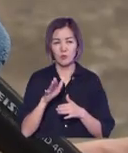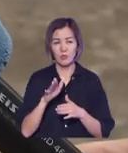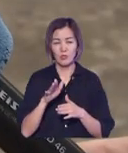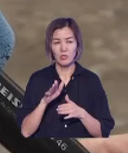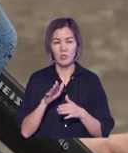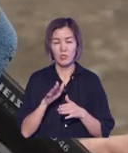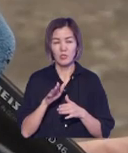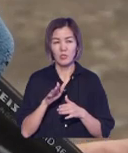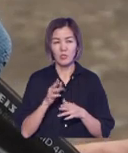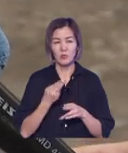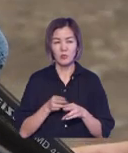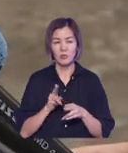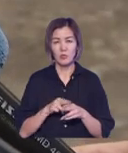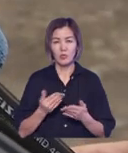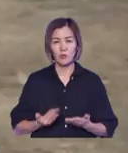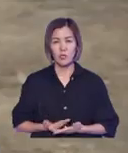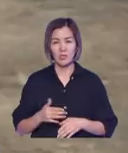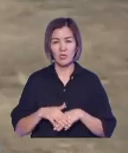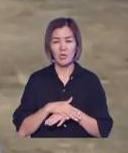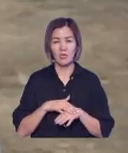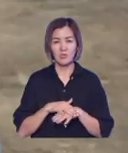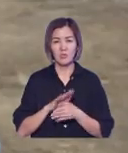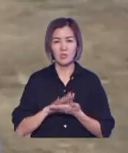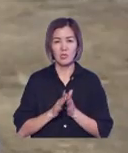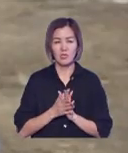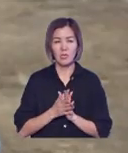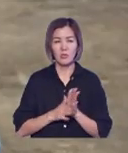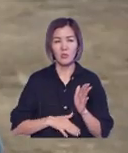жүгіртіп, сол жақта тұрып жатқан халықтардың